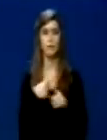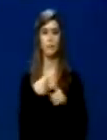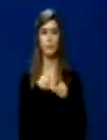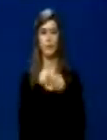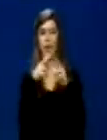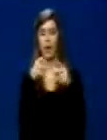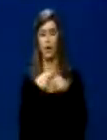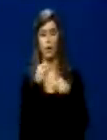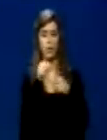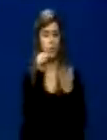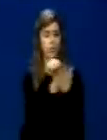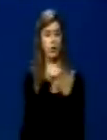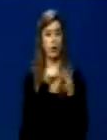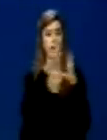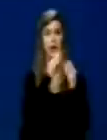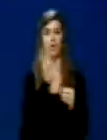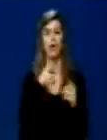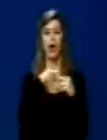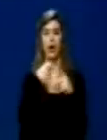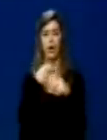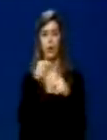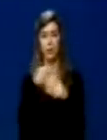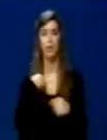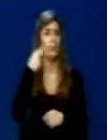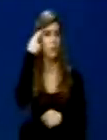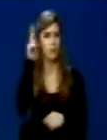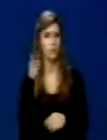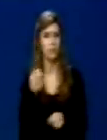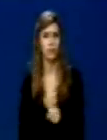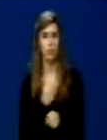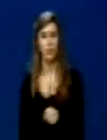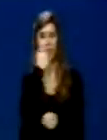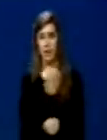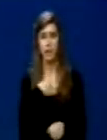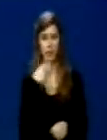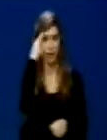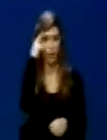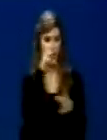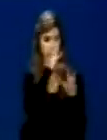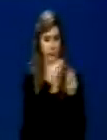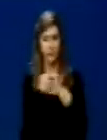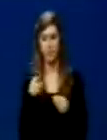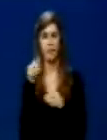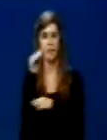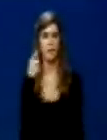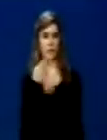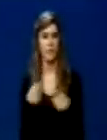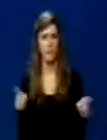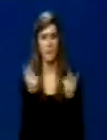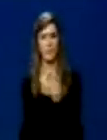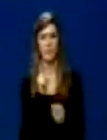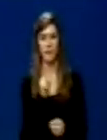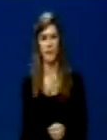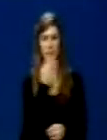AKP-s. Pra këtu flitet për punën në AKP-ja të cilën ne nuk e njohim, sepse atë që e njohim nuk është ajo që figuron